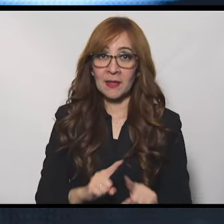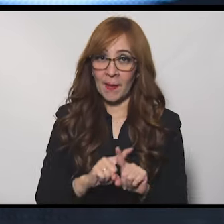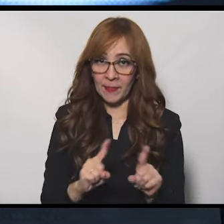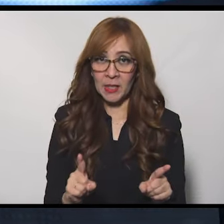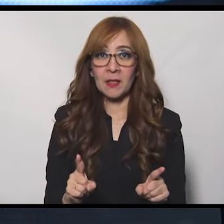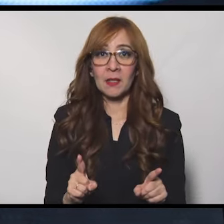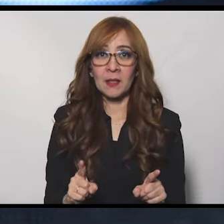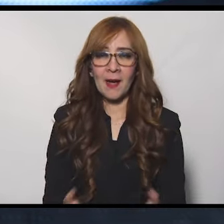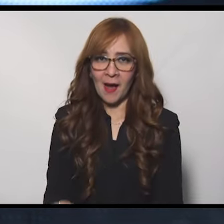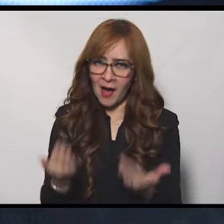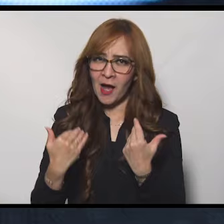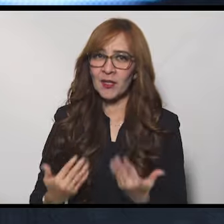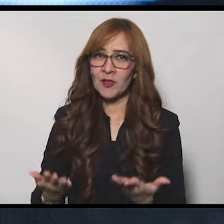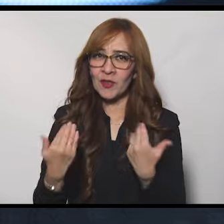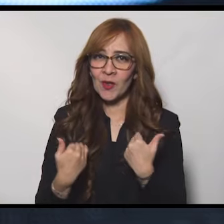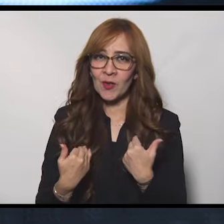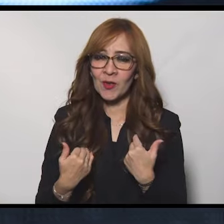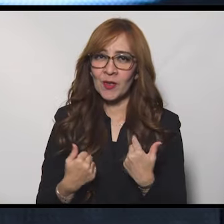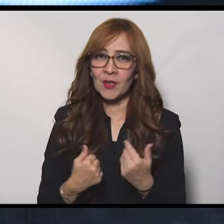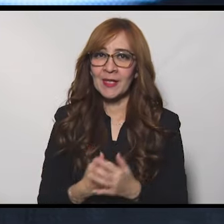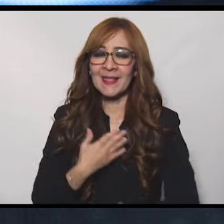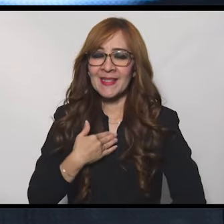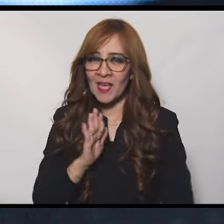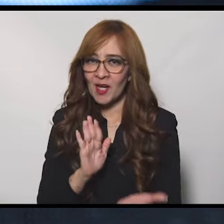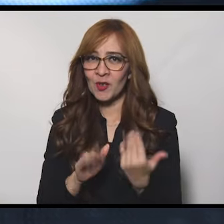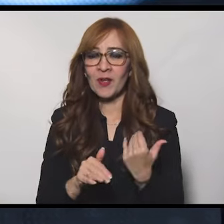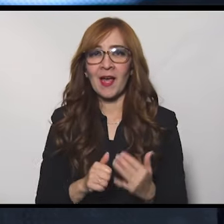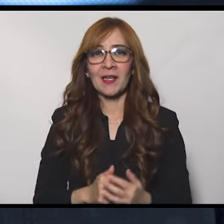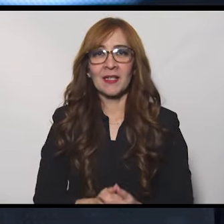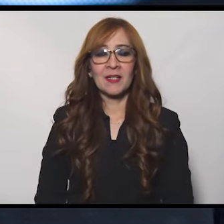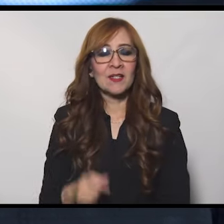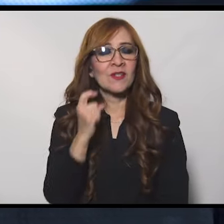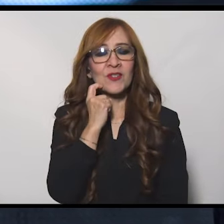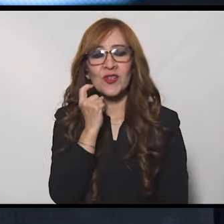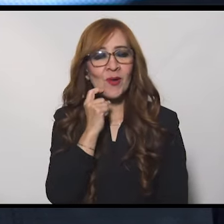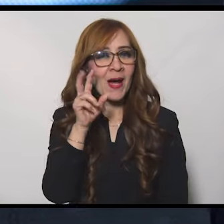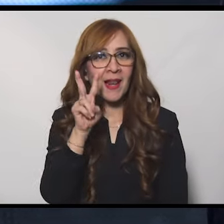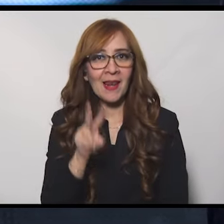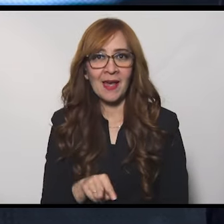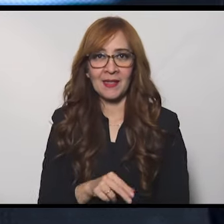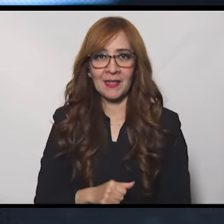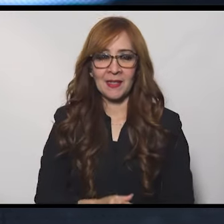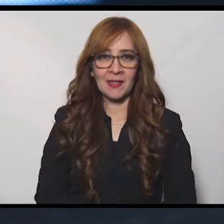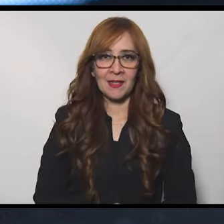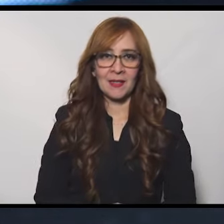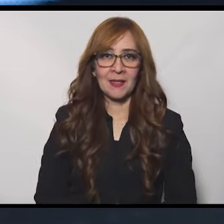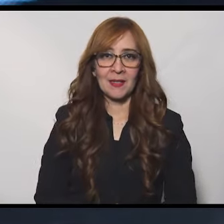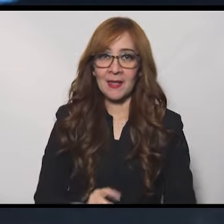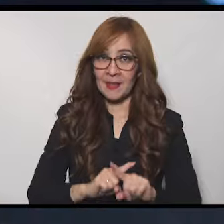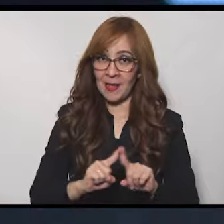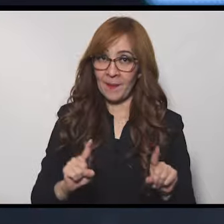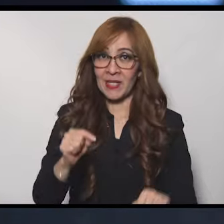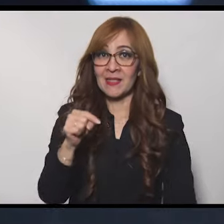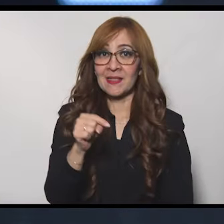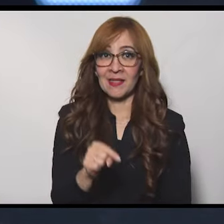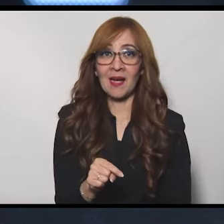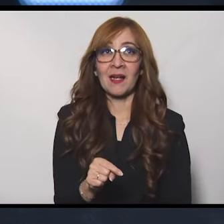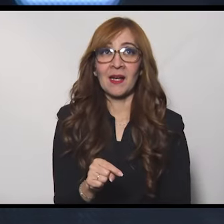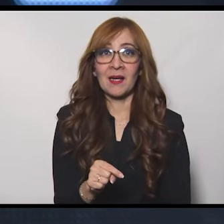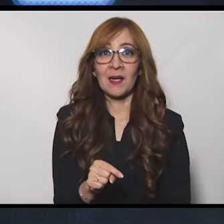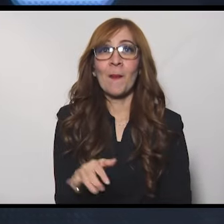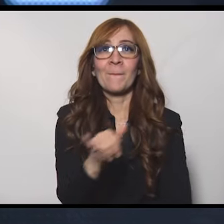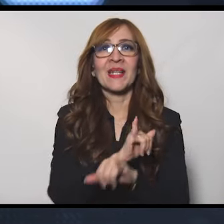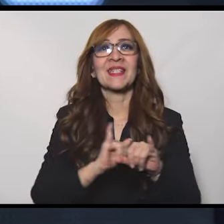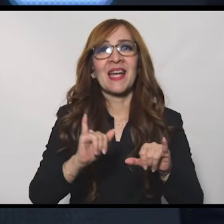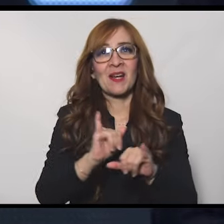Tapi, yuk, sekali lagi, try again. But right now, with